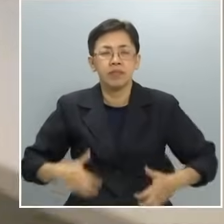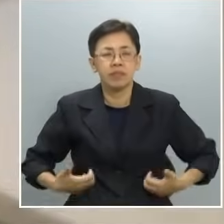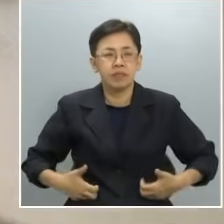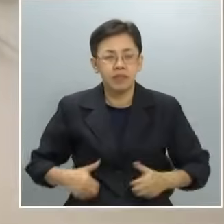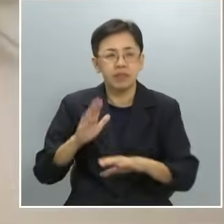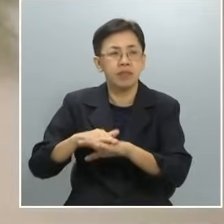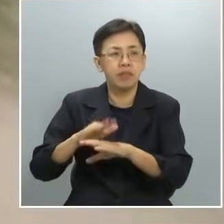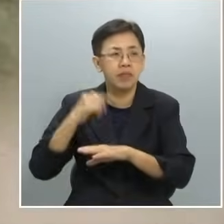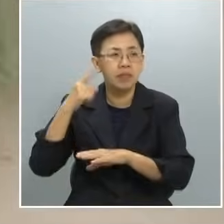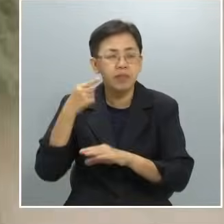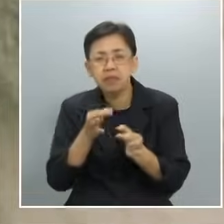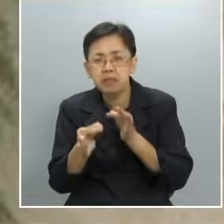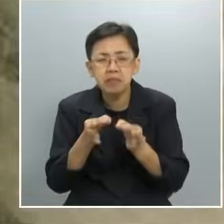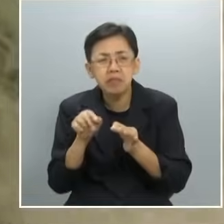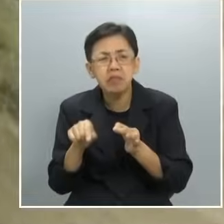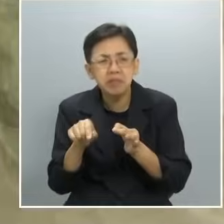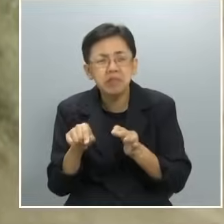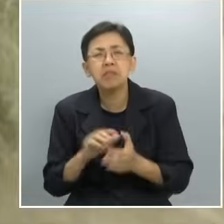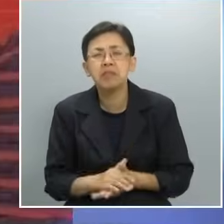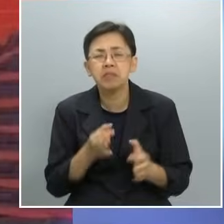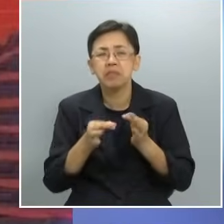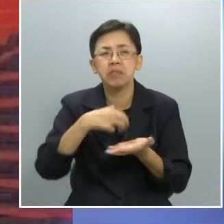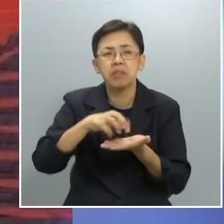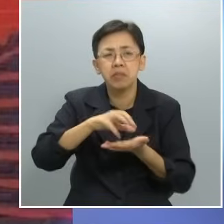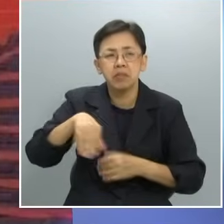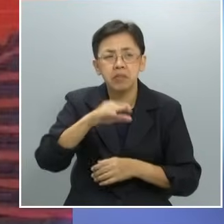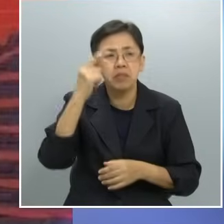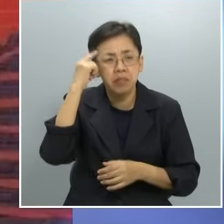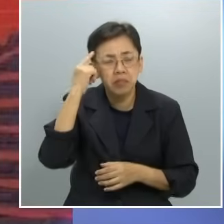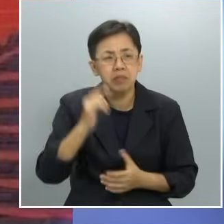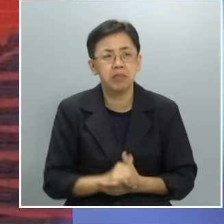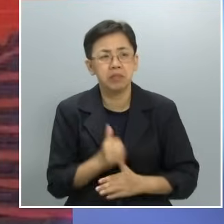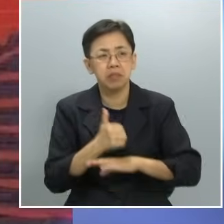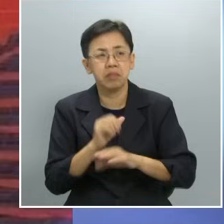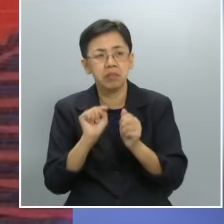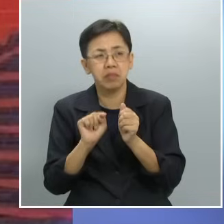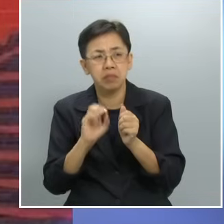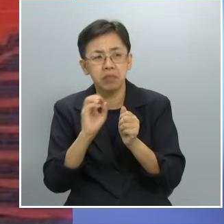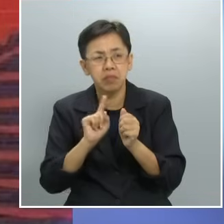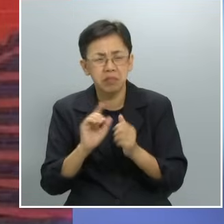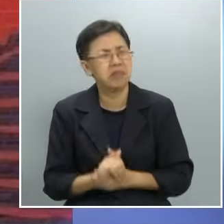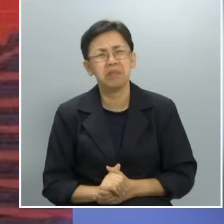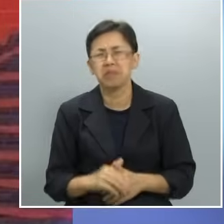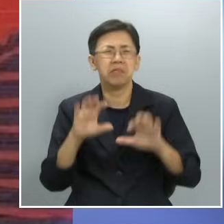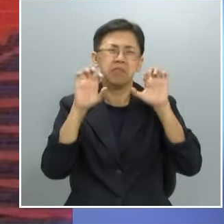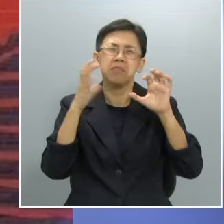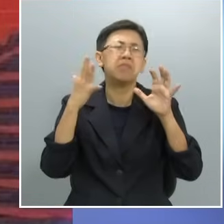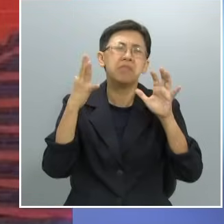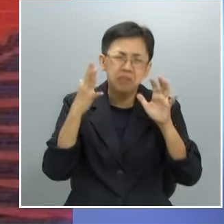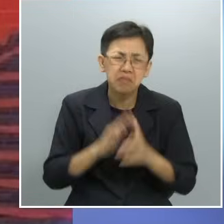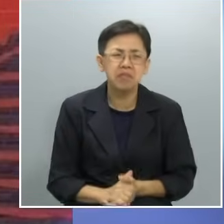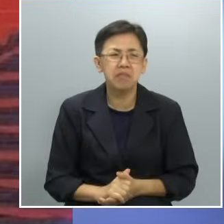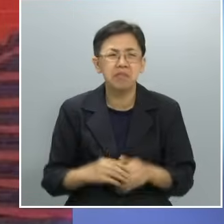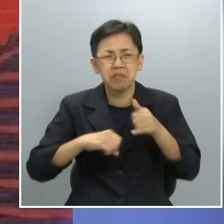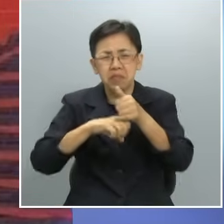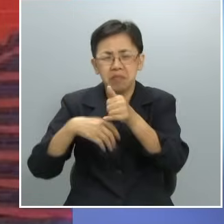พิสุทธิ์มาชี้แจงเรื่องที่เกิดขึ้นให้ผู้สื่อข่าวฟังค่ะในอำเภอก็ยืนยันว่าไม่มีกระสือในพื้นที่แต่น่